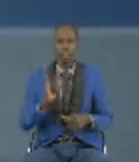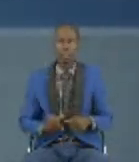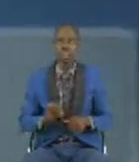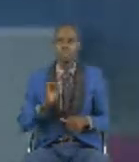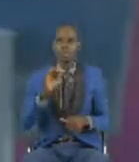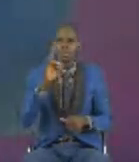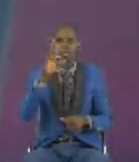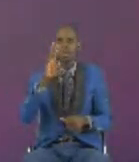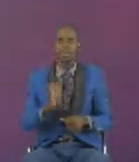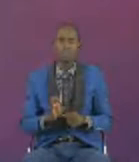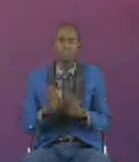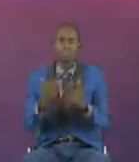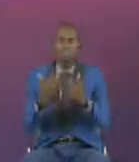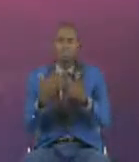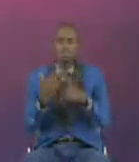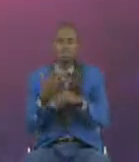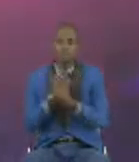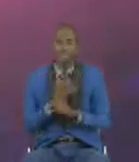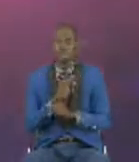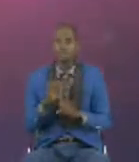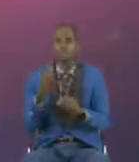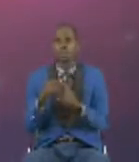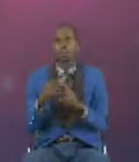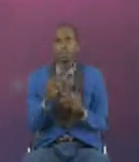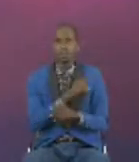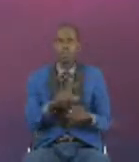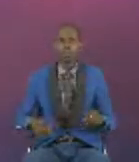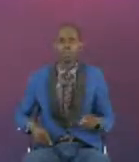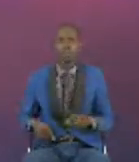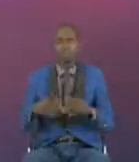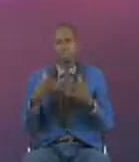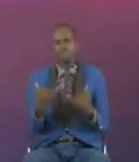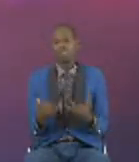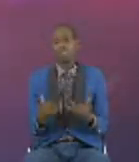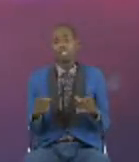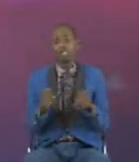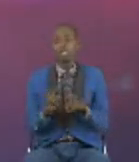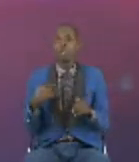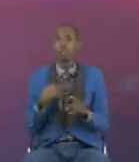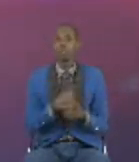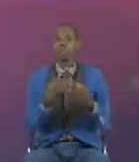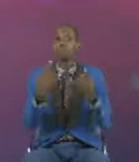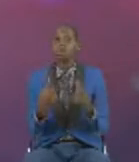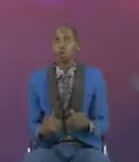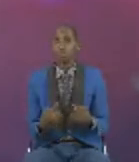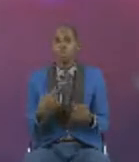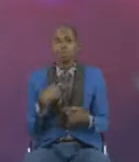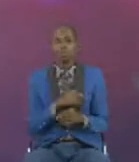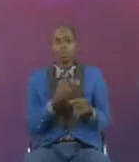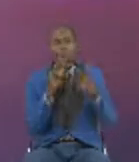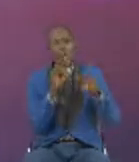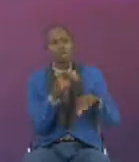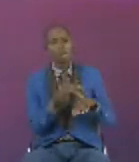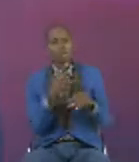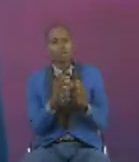reposséder de façon permanente la parole du Seigneur. Maintenant, comme nous venons, et nous avons considéré le livre des